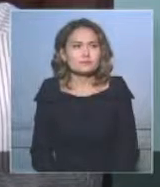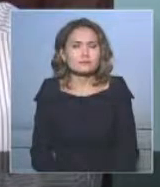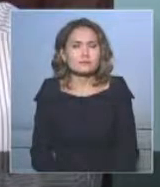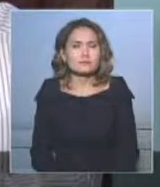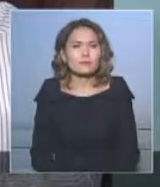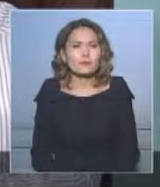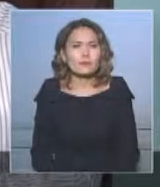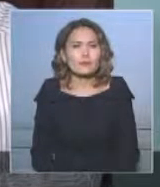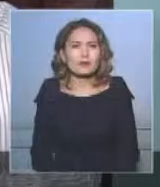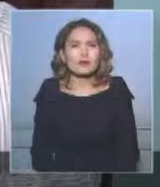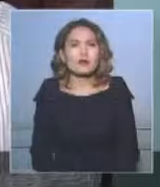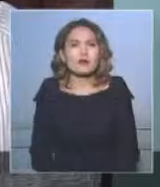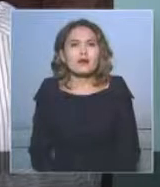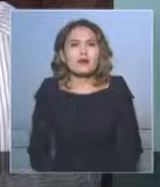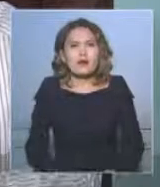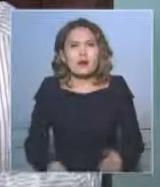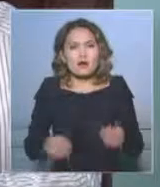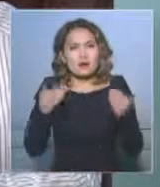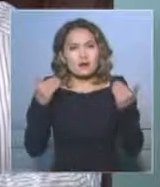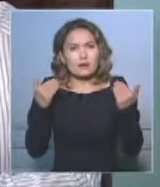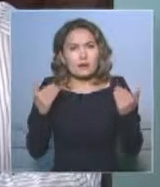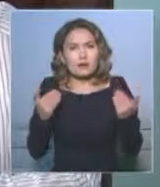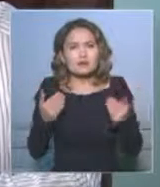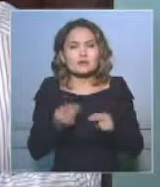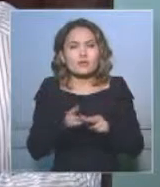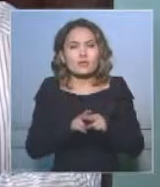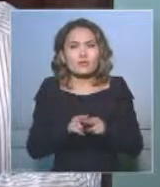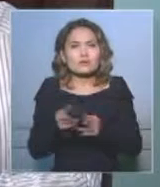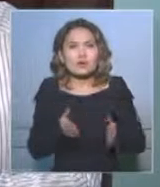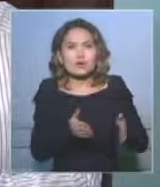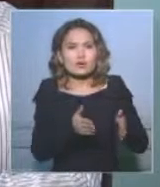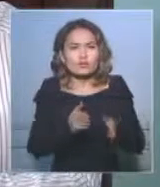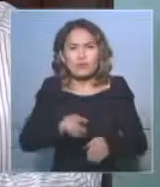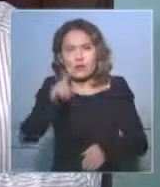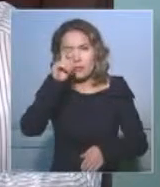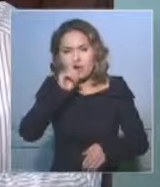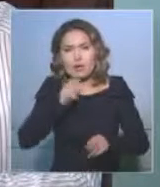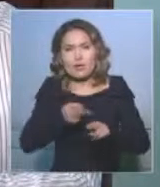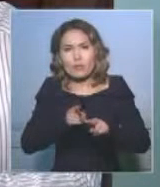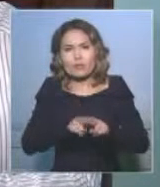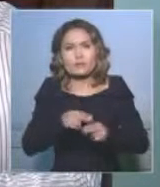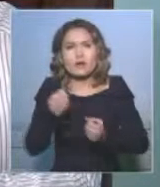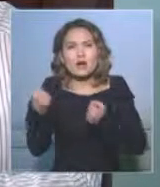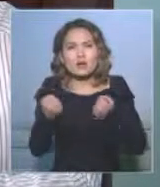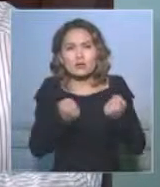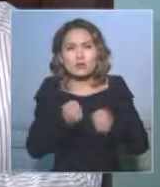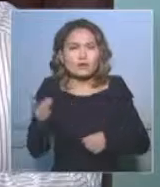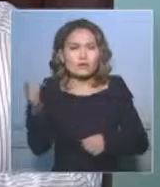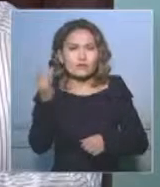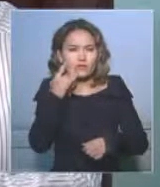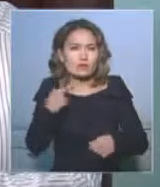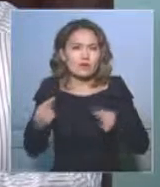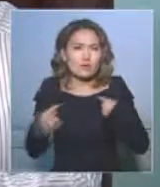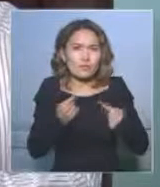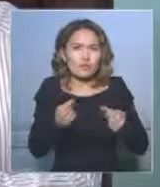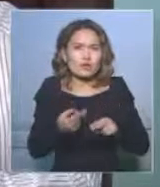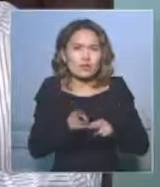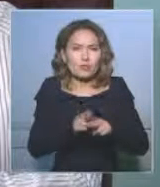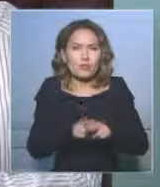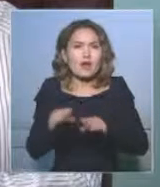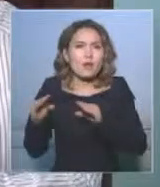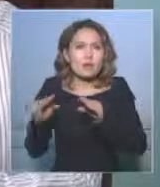Үнемі қыбырлап жүргесін, жанар жағармай шақ келмейді. Ал жолдағы ойықтар көліктің қозғалысына күстіреді. Біздің көліктер әр сапарға шығып келген сайын жөндеуге тұрады. Бұл